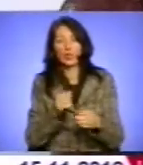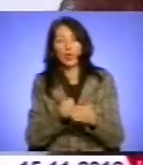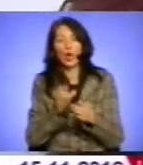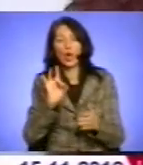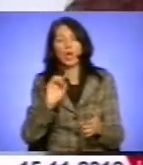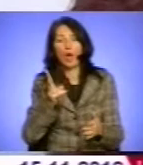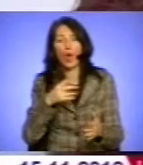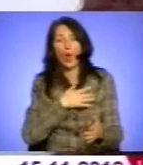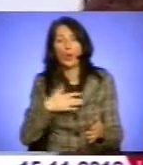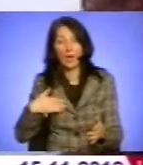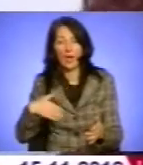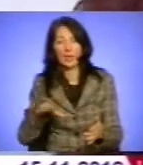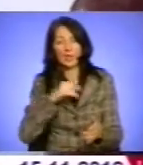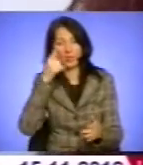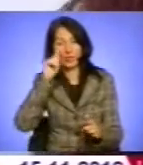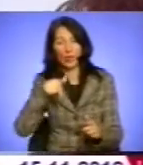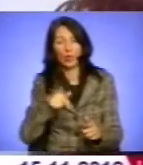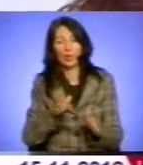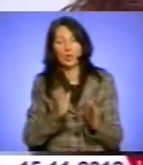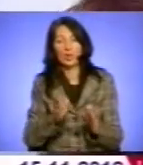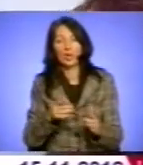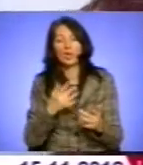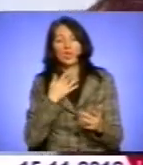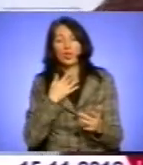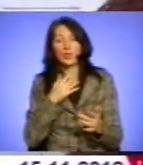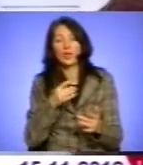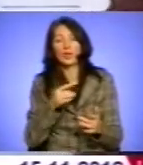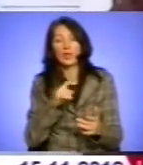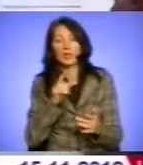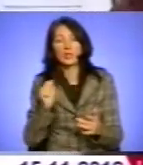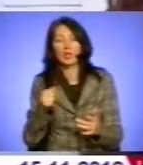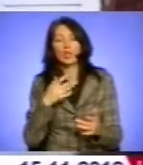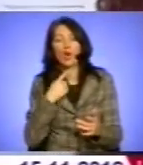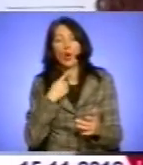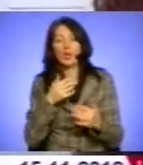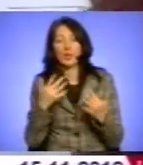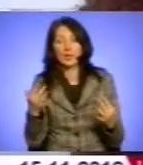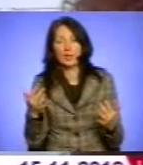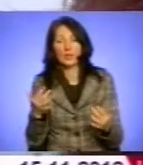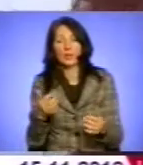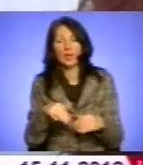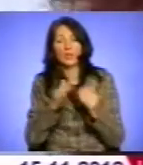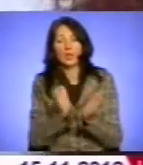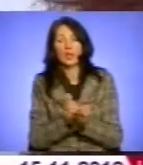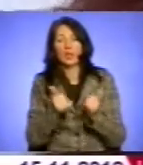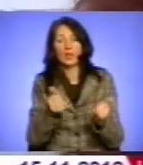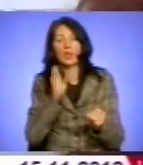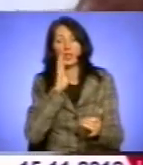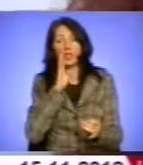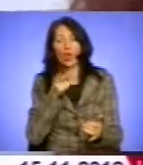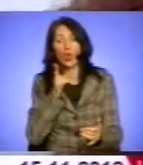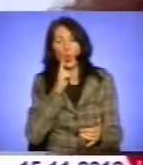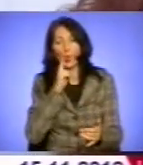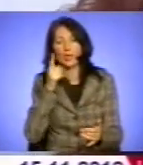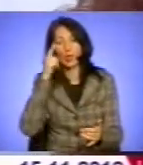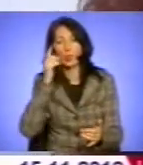я думаю, не тільки до цього раку, а й там щитовидної залози, горла і так далі. І взагалі, а для жінки взагалі курити, я